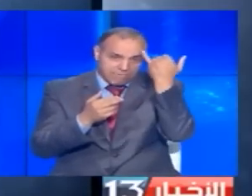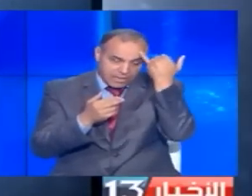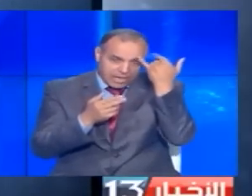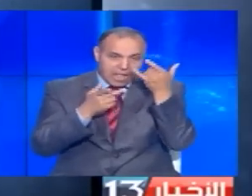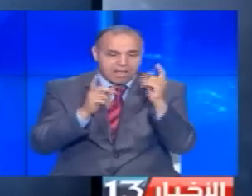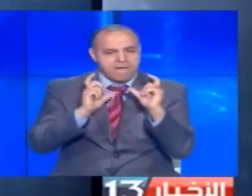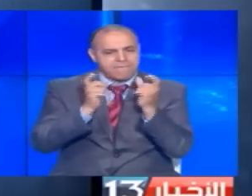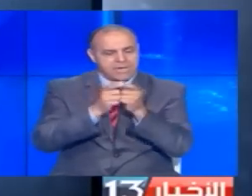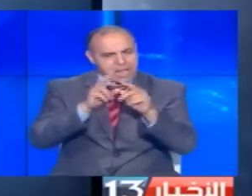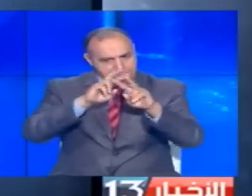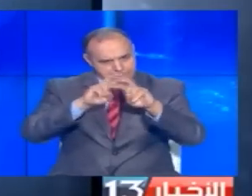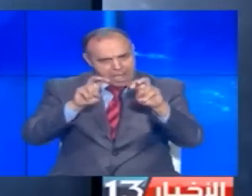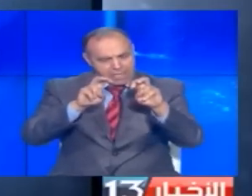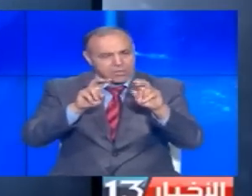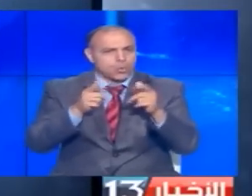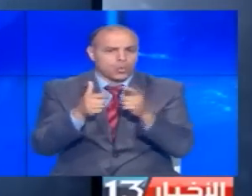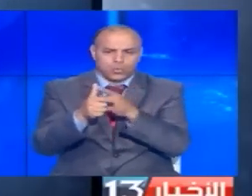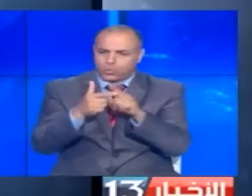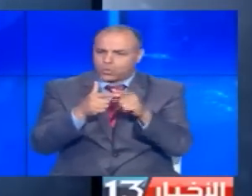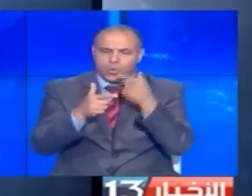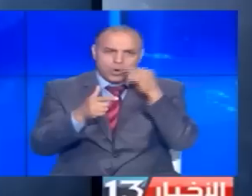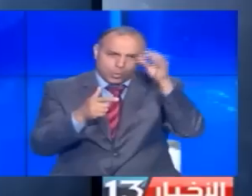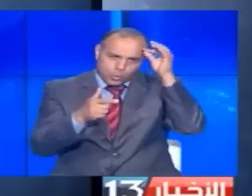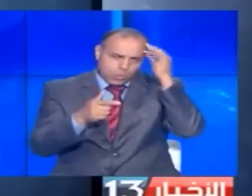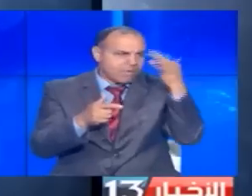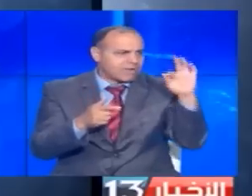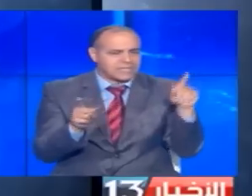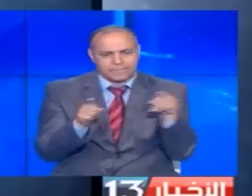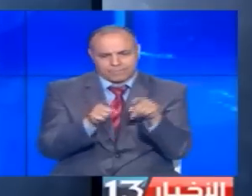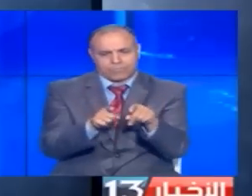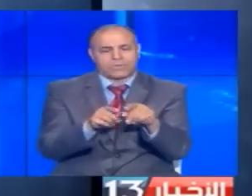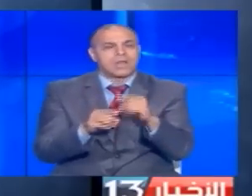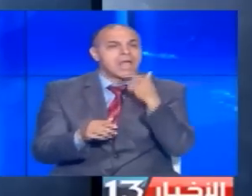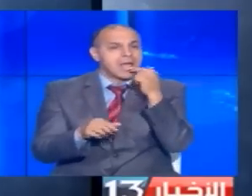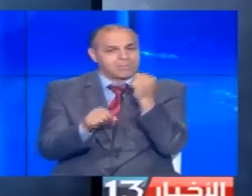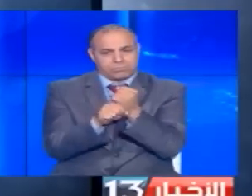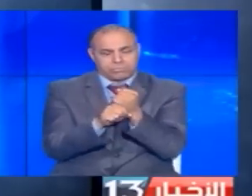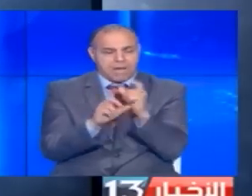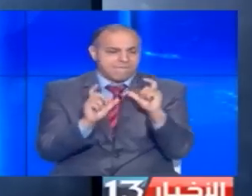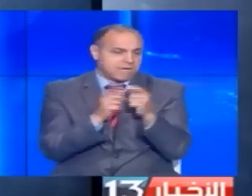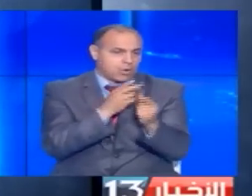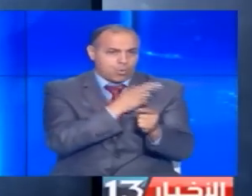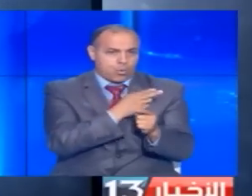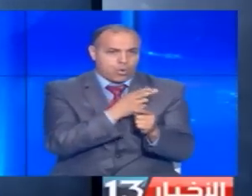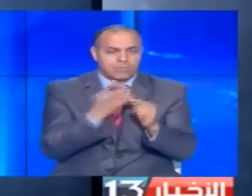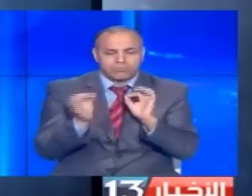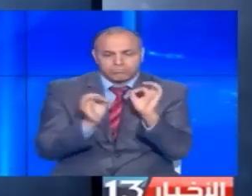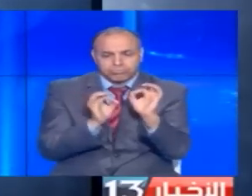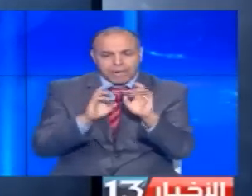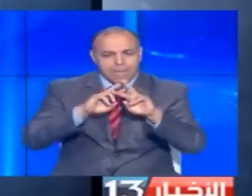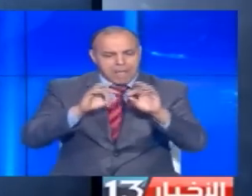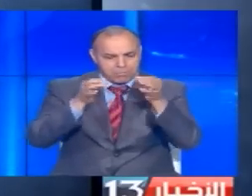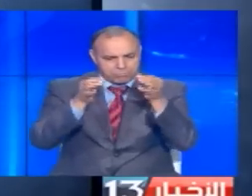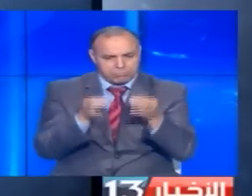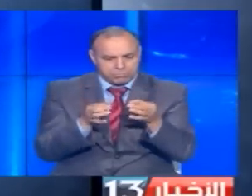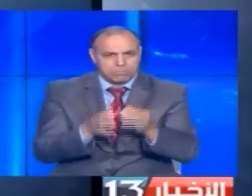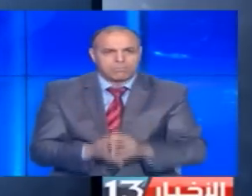بتكوين فريق يضم محققين يمثلان تونس وفرنسا، وسيعمل هذا الفريق على حسن سير التحقيق.